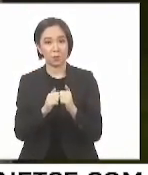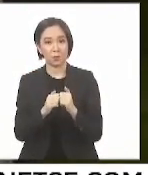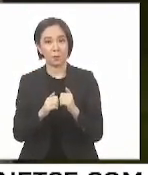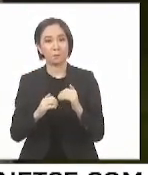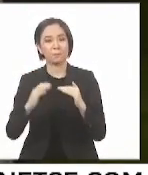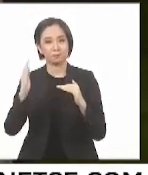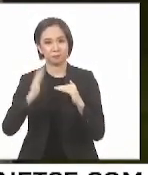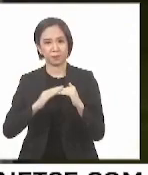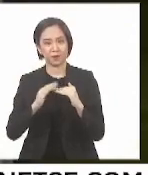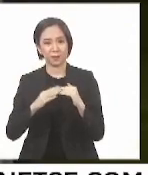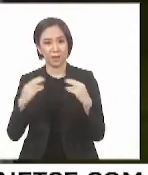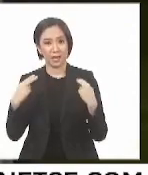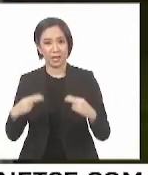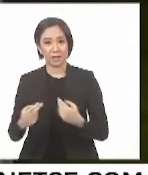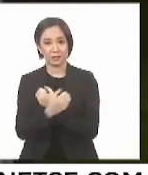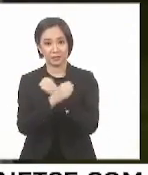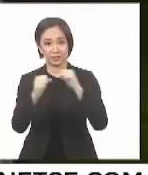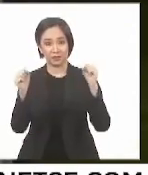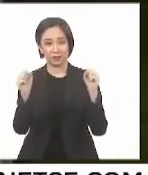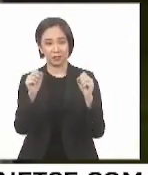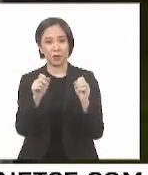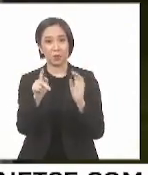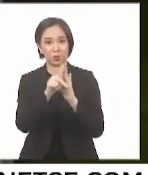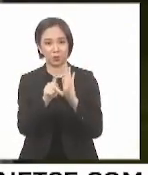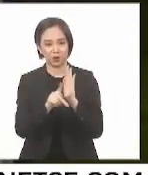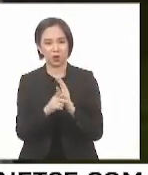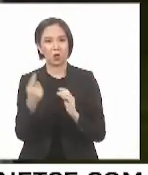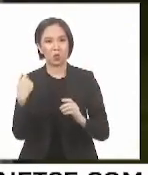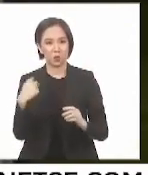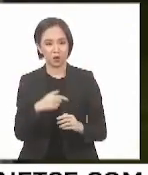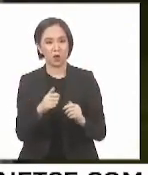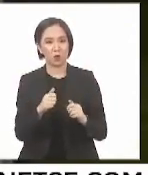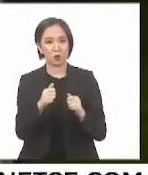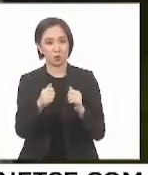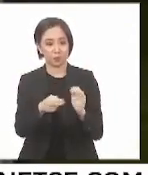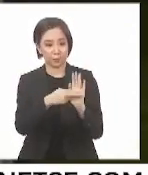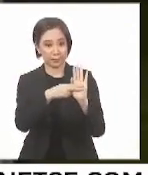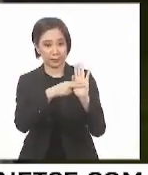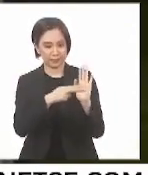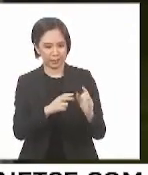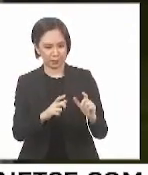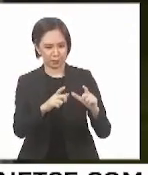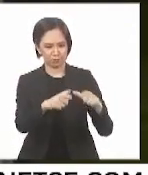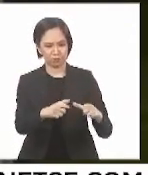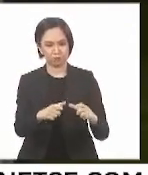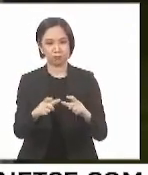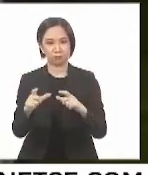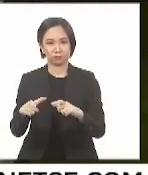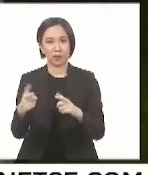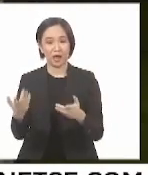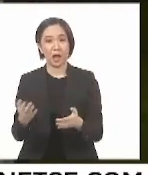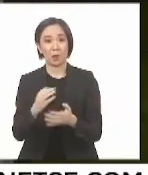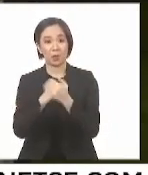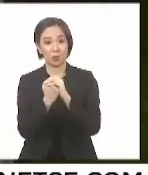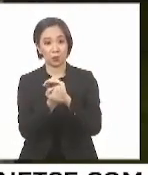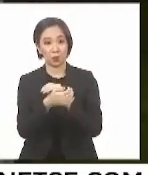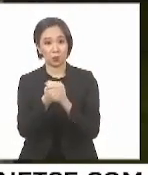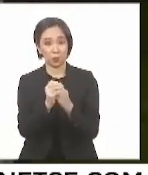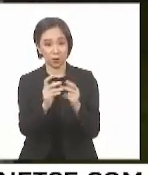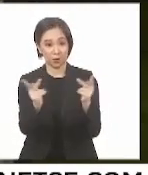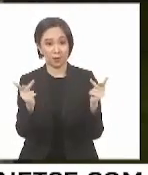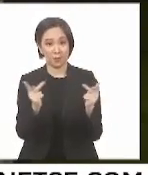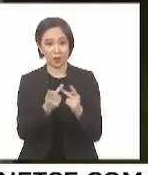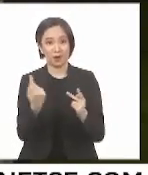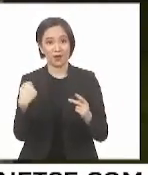protocols. Naglagay na po kami ng mga markers, tapos yung mga hand washing facilities po, hinahanda